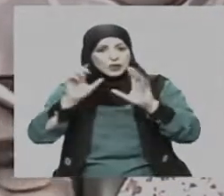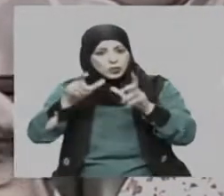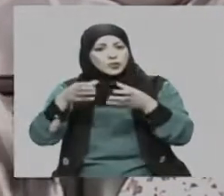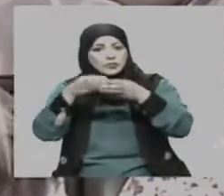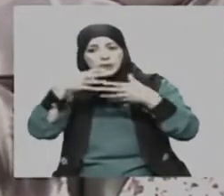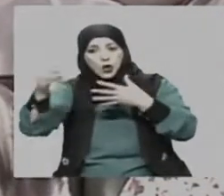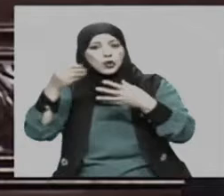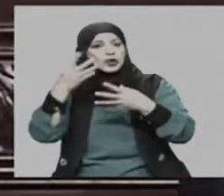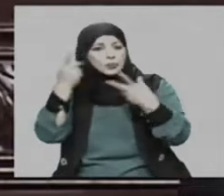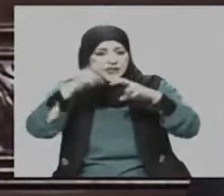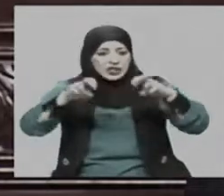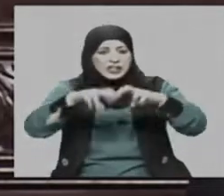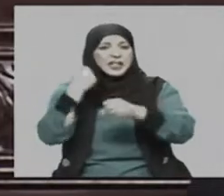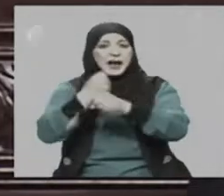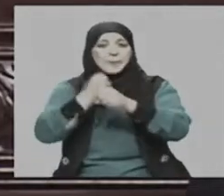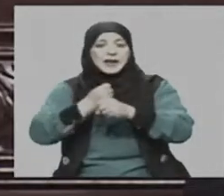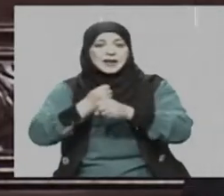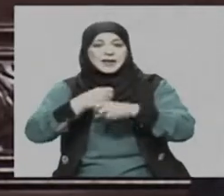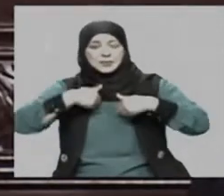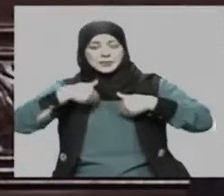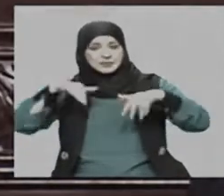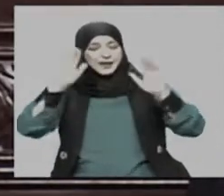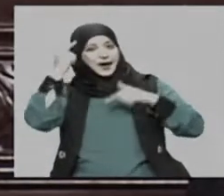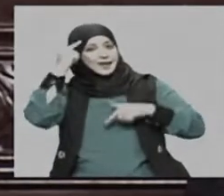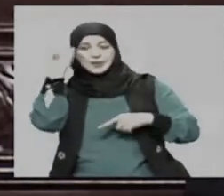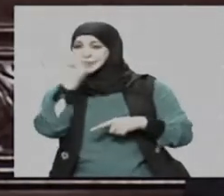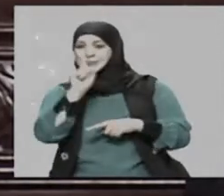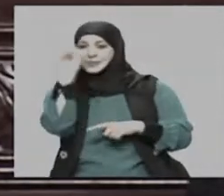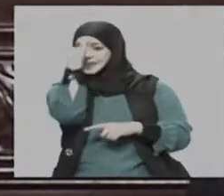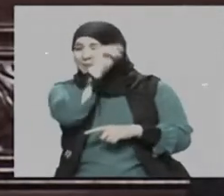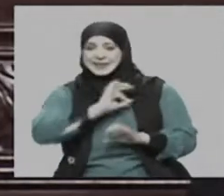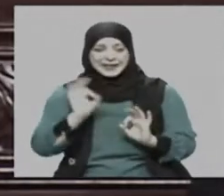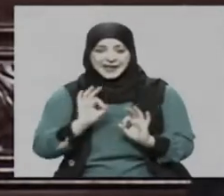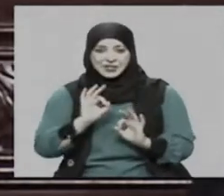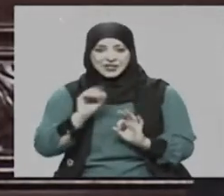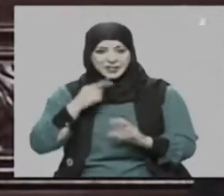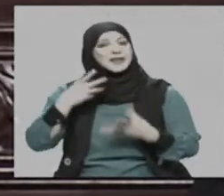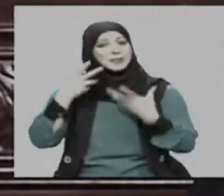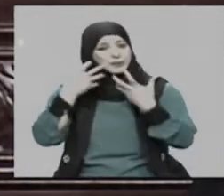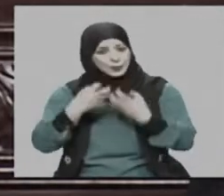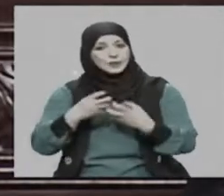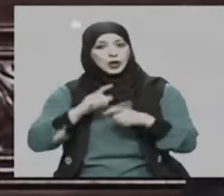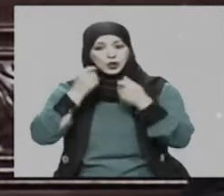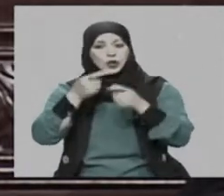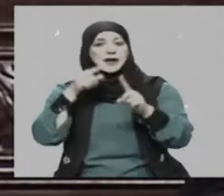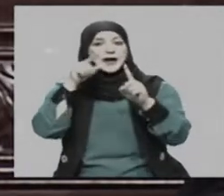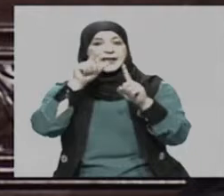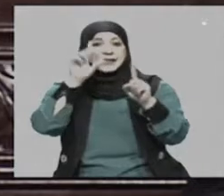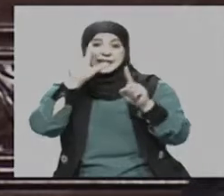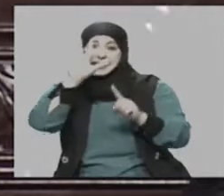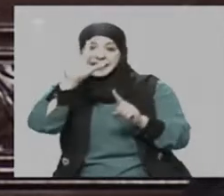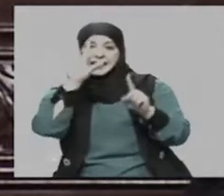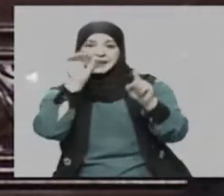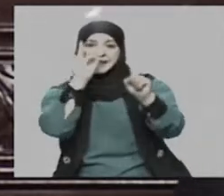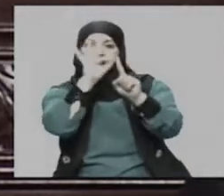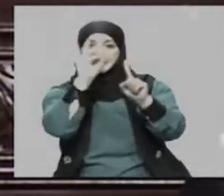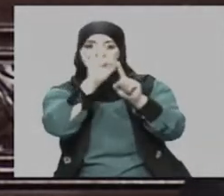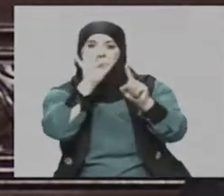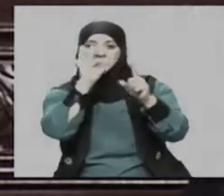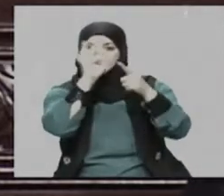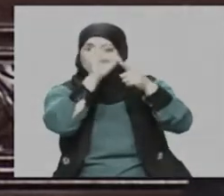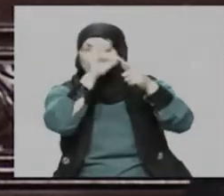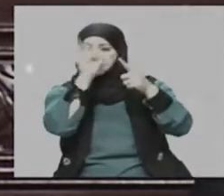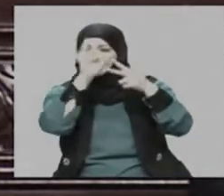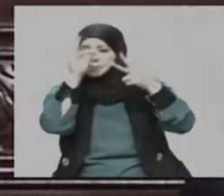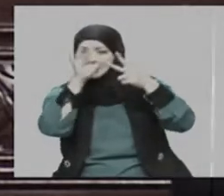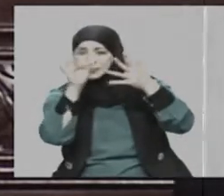ولاده، أما احنا ما نسيناهش، وخلينا لرواحنا 5 أهداف في هالعملية هذه، ما كناش نعرف كيفاش